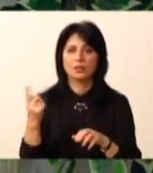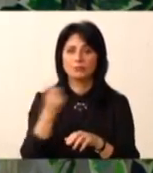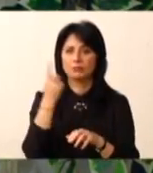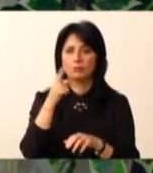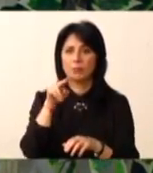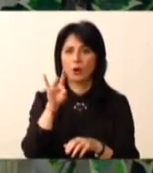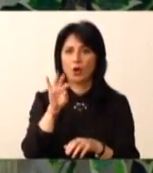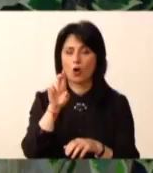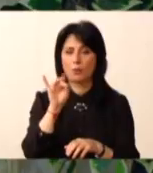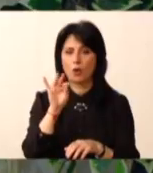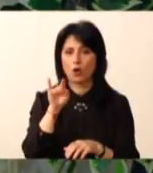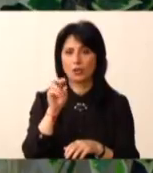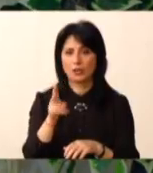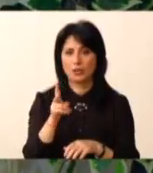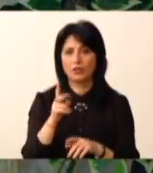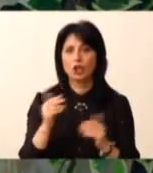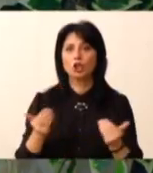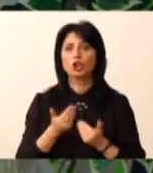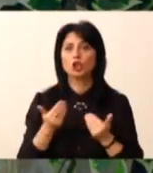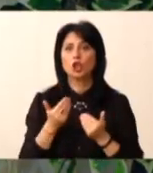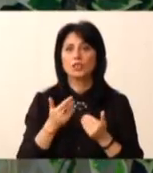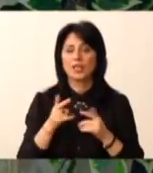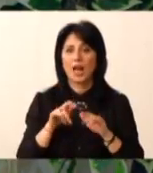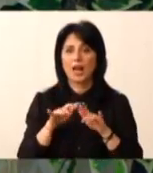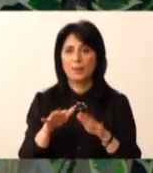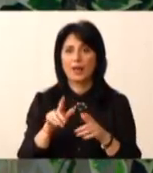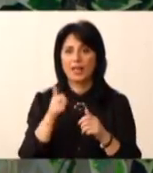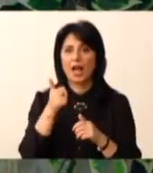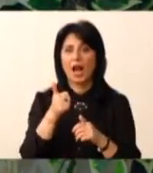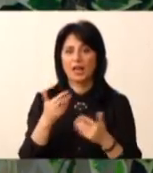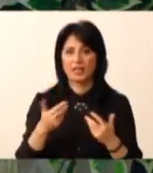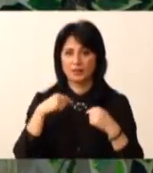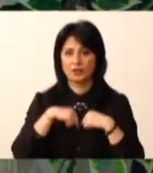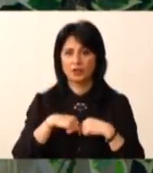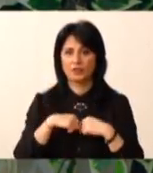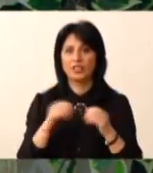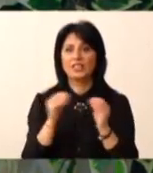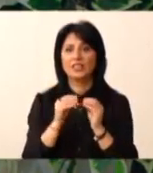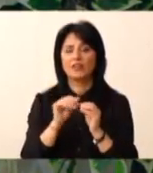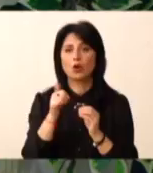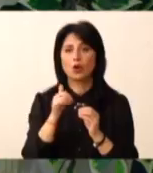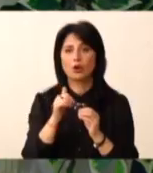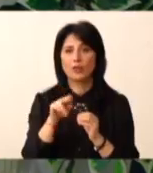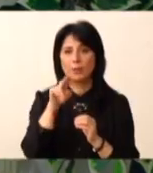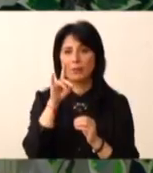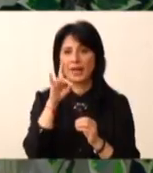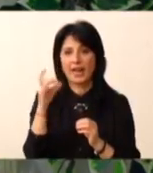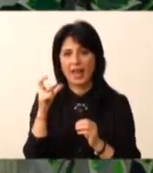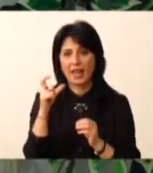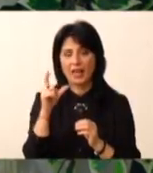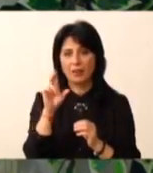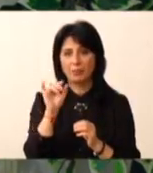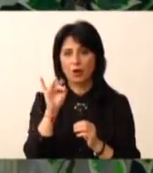პრობიოტიკი. Probiotiki, ანუ ცოცხალი ბაქტერიების, კარგი ბაქტერიების ერთობლიობა, ისევე როგორც არის პრებიოტიკი,